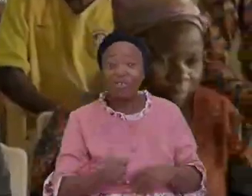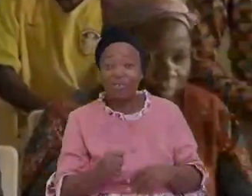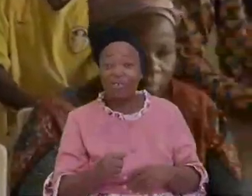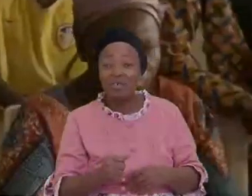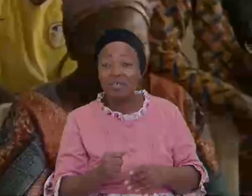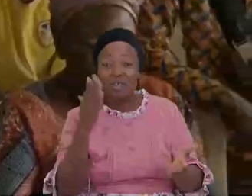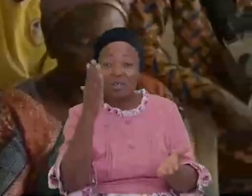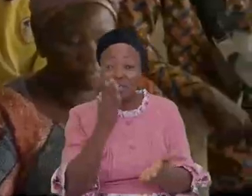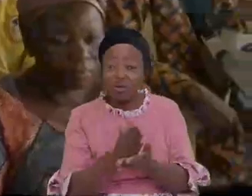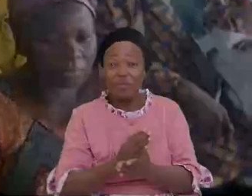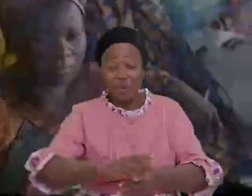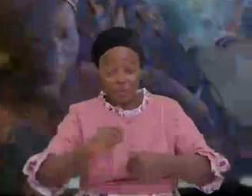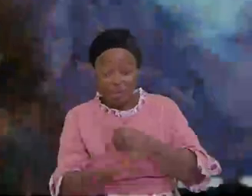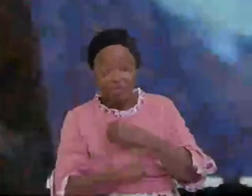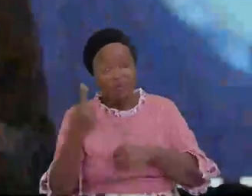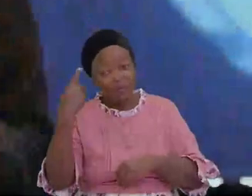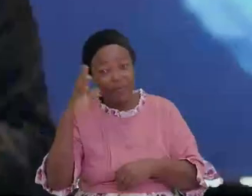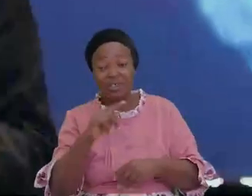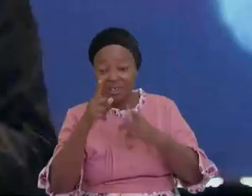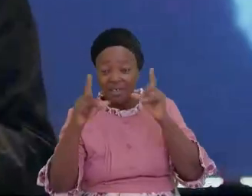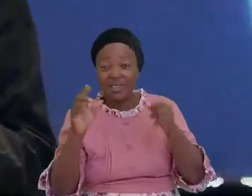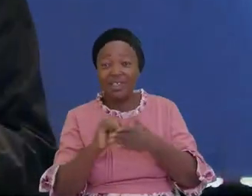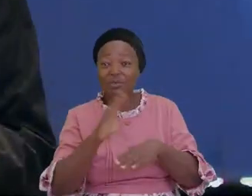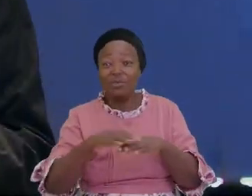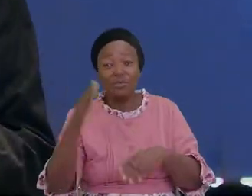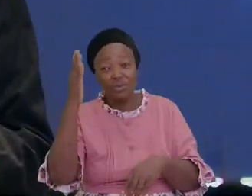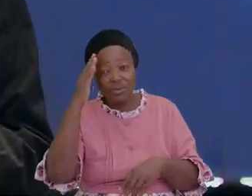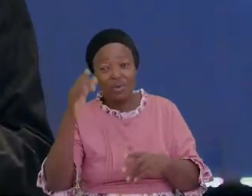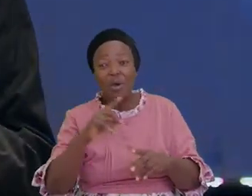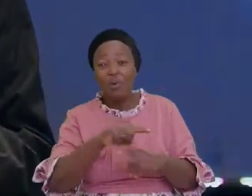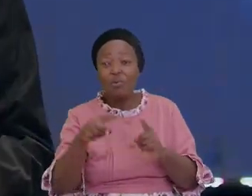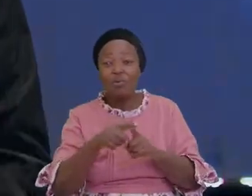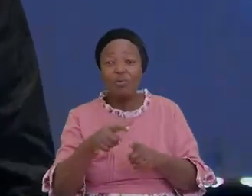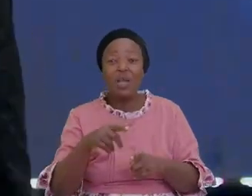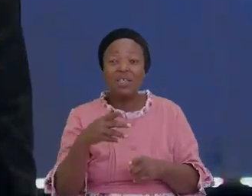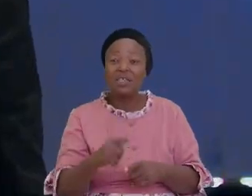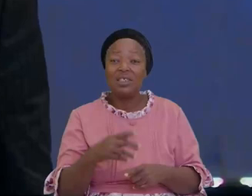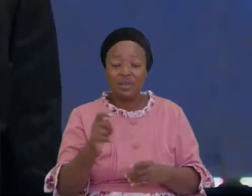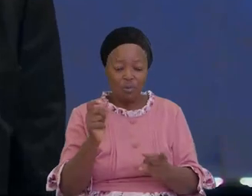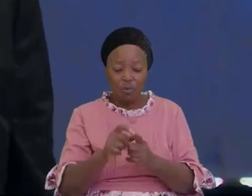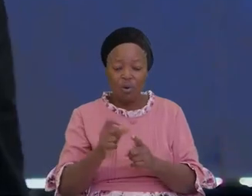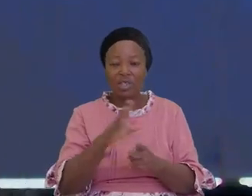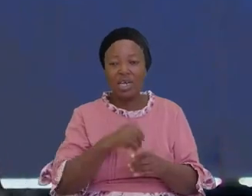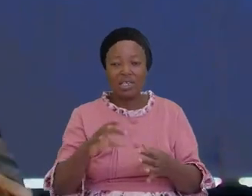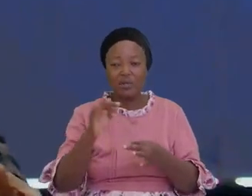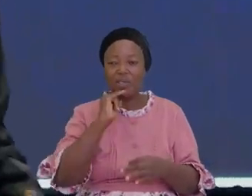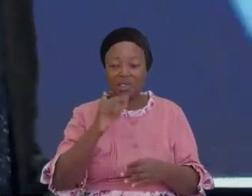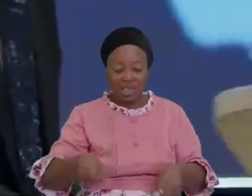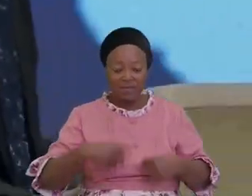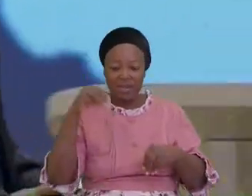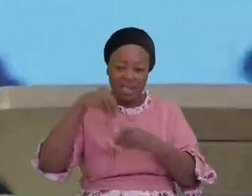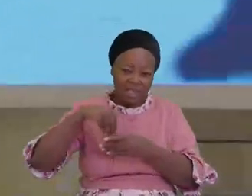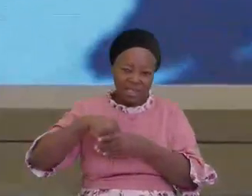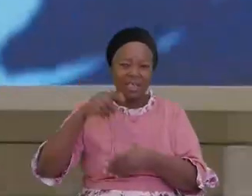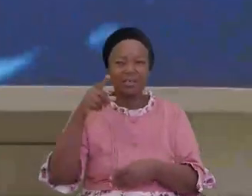Et le Seigneur ne te pénalise pas à cause de la grammaire que tu ne comprends pas. Tout ce dont tu as besoin, c'est la parole et l'esprit dans ta vie.